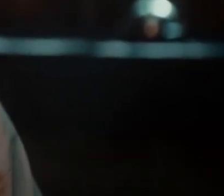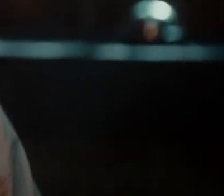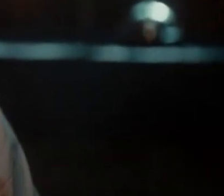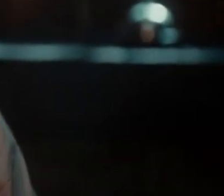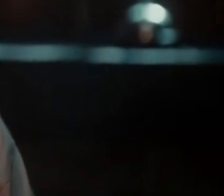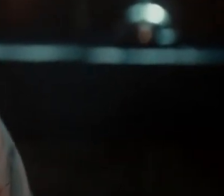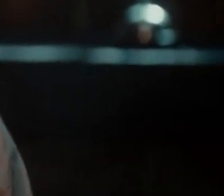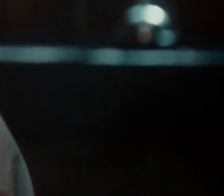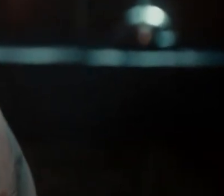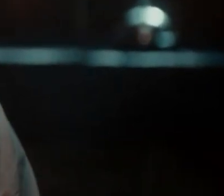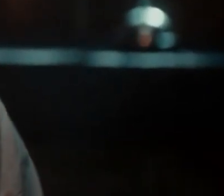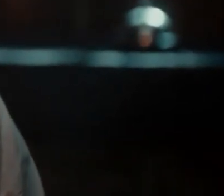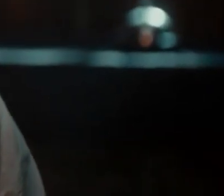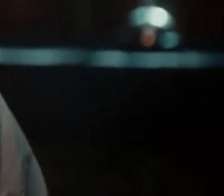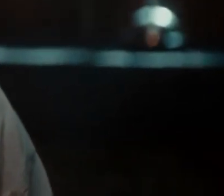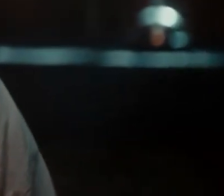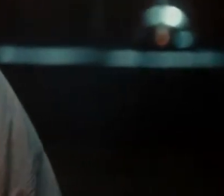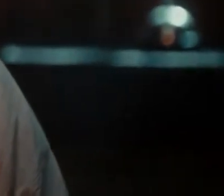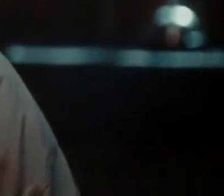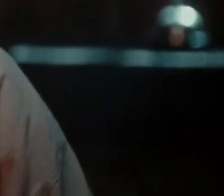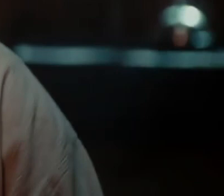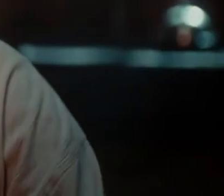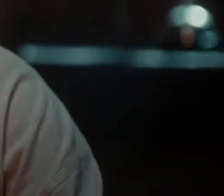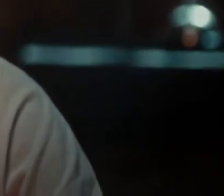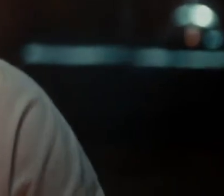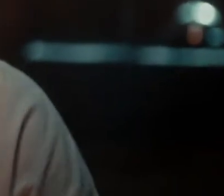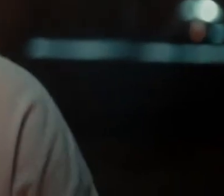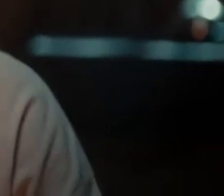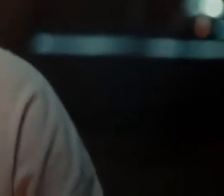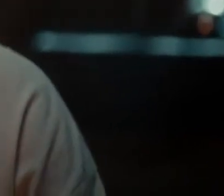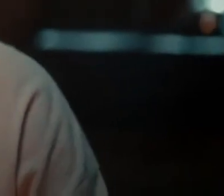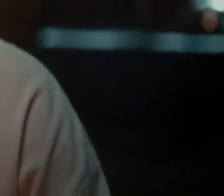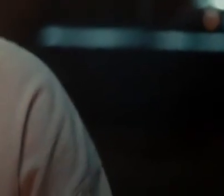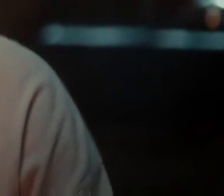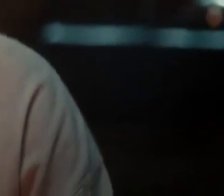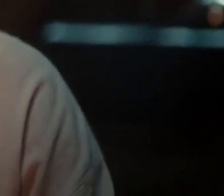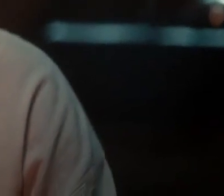Ezan sesiyle keyifsizce gözlerini kapatıp burnundan nefesini boşalttı.